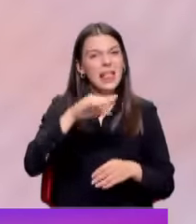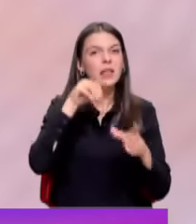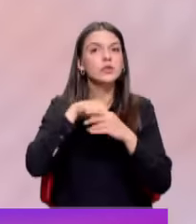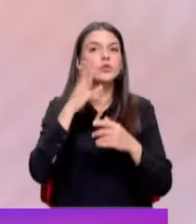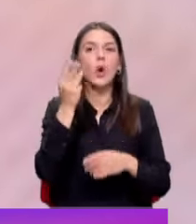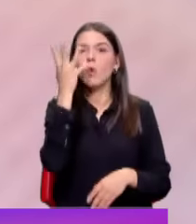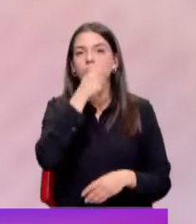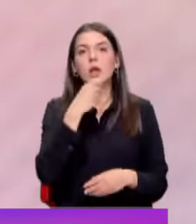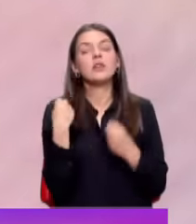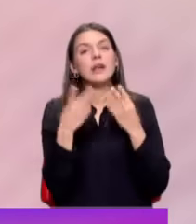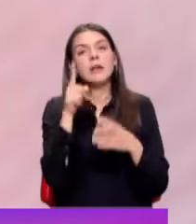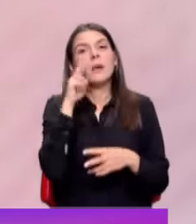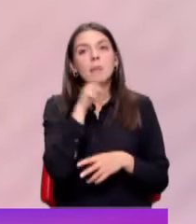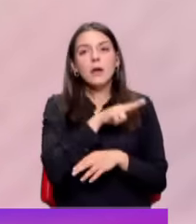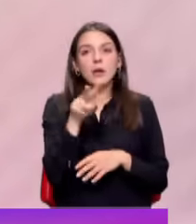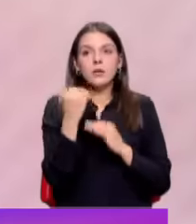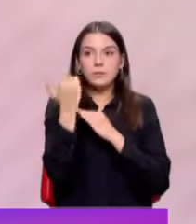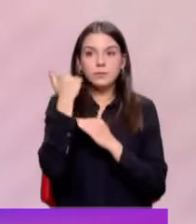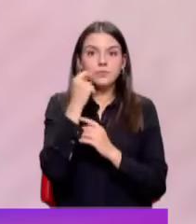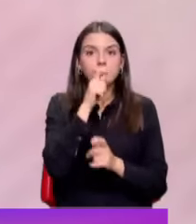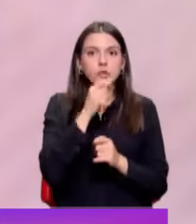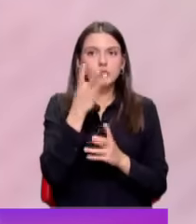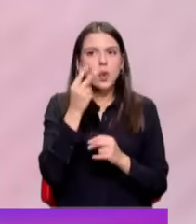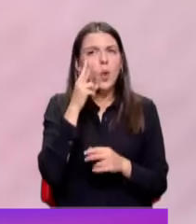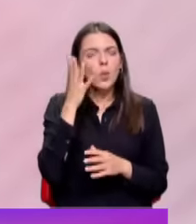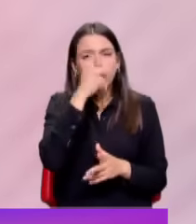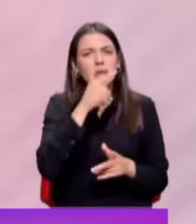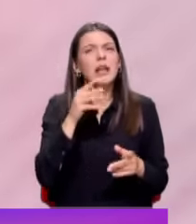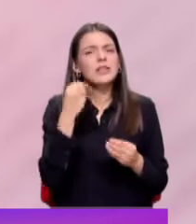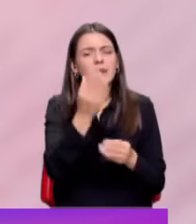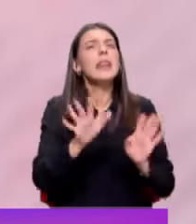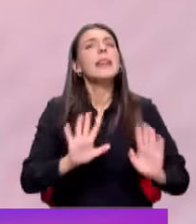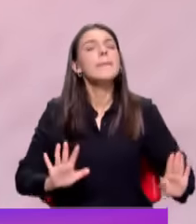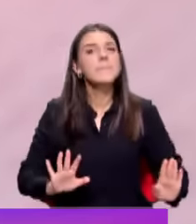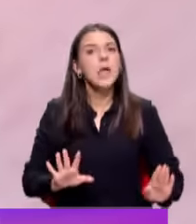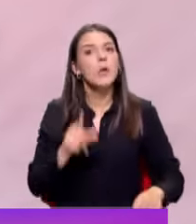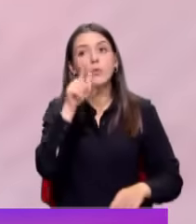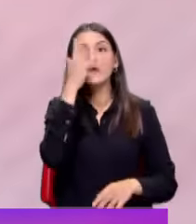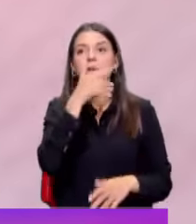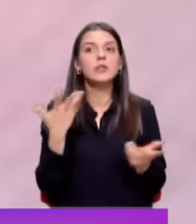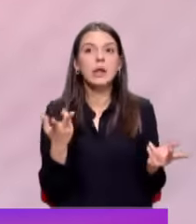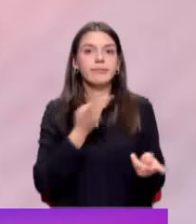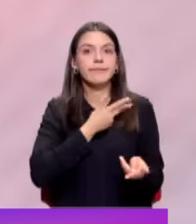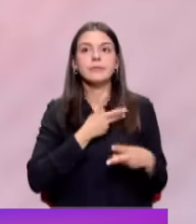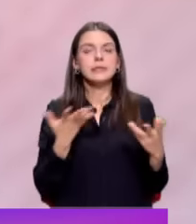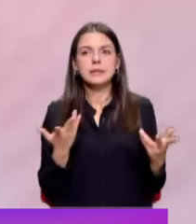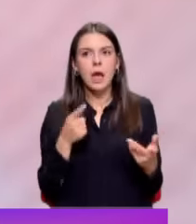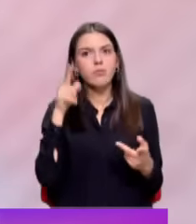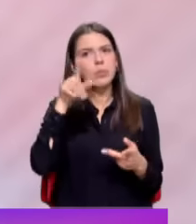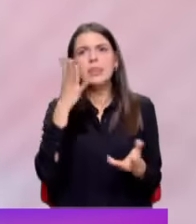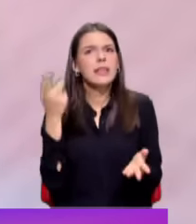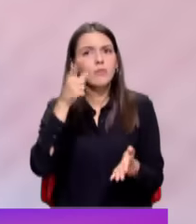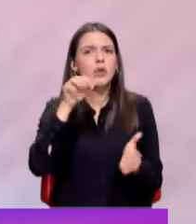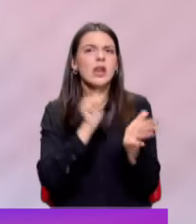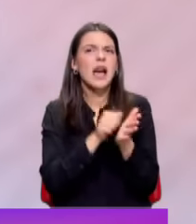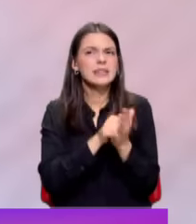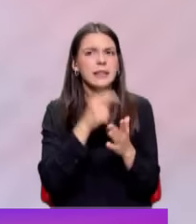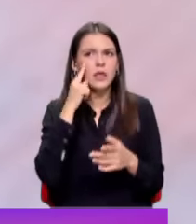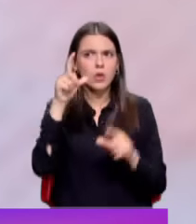bir manzara. Arkadaki sözler de çok utanç verici, öyle değil mi? Ama bu utanç ne bize ait ne de bu gazeteye, bu